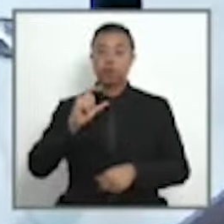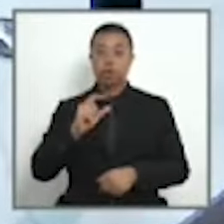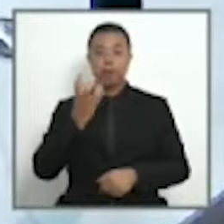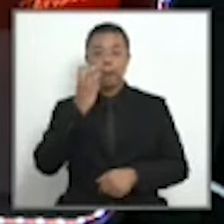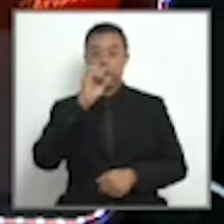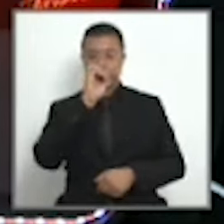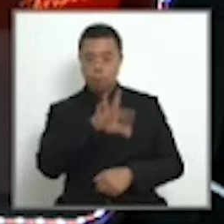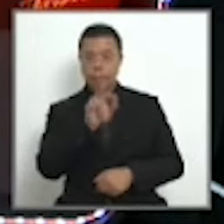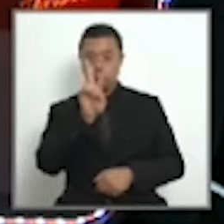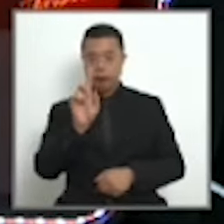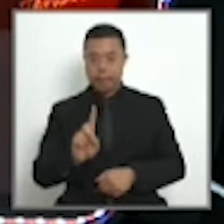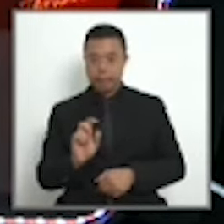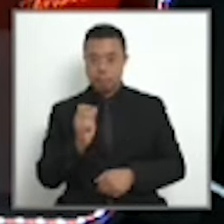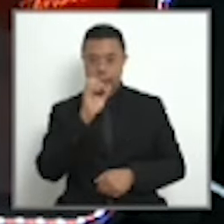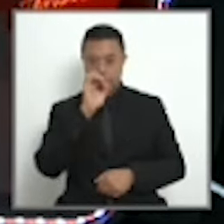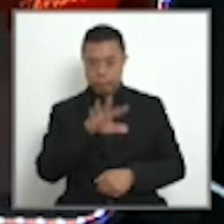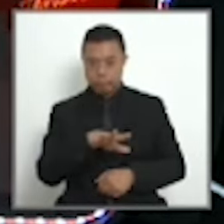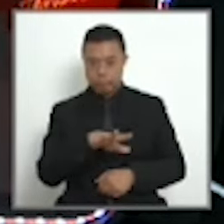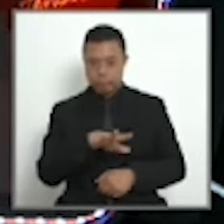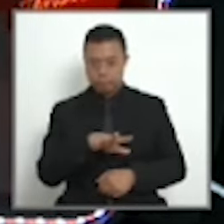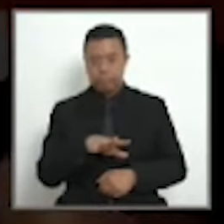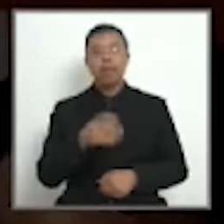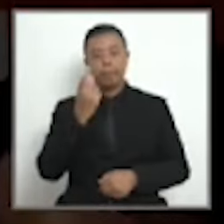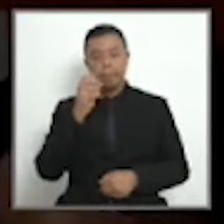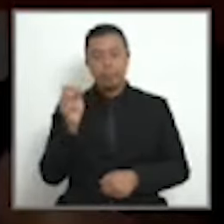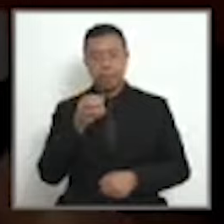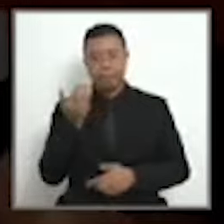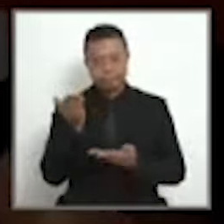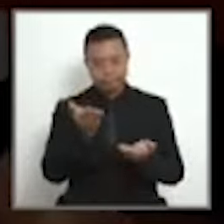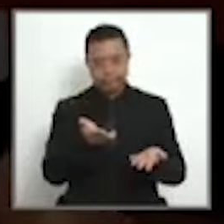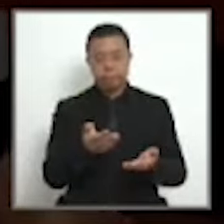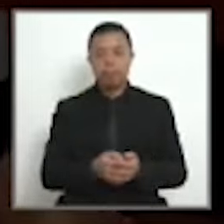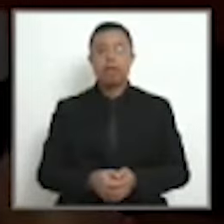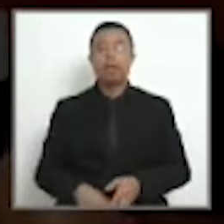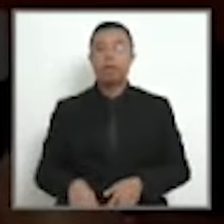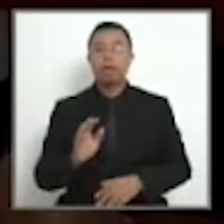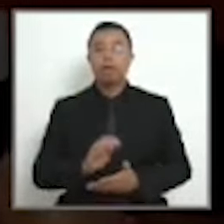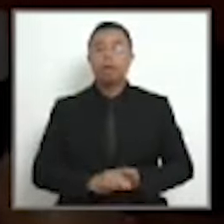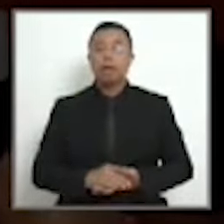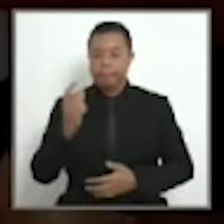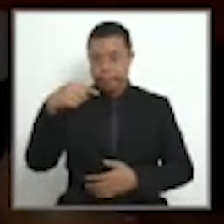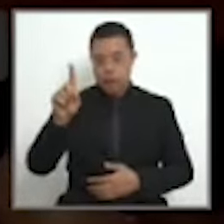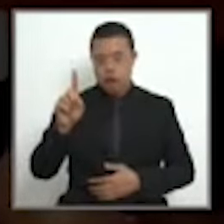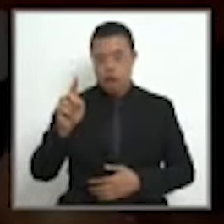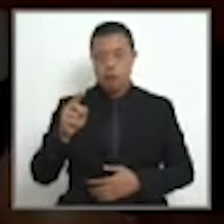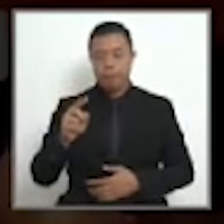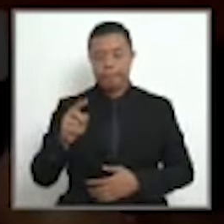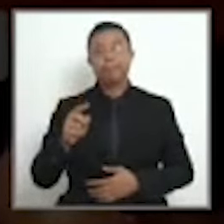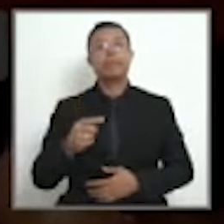waktu anda 2 menit untuk menjawab dimulai dari bapak Berbicara baik Eh benar sekali ya